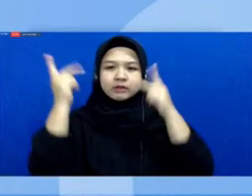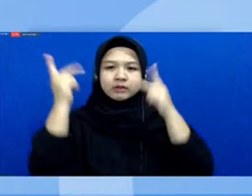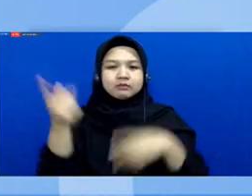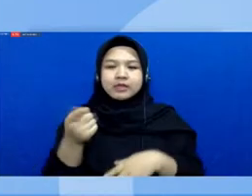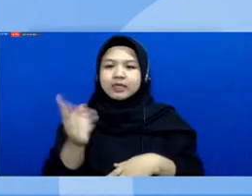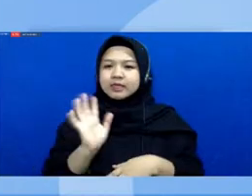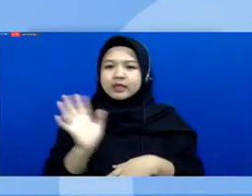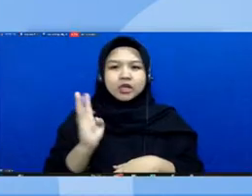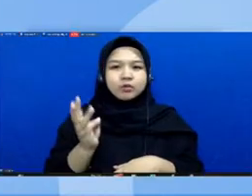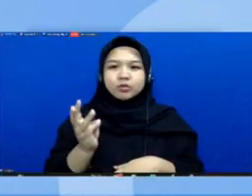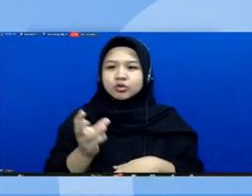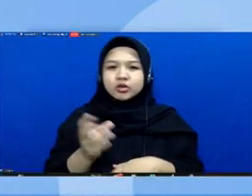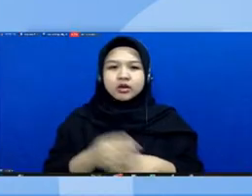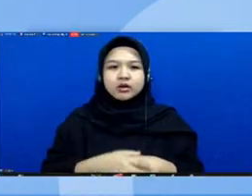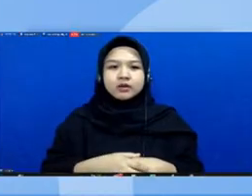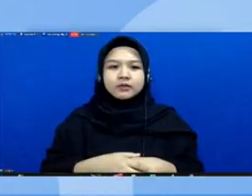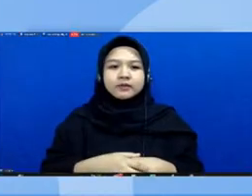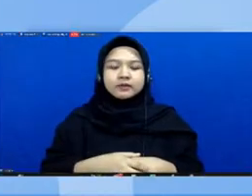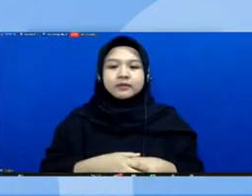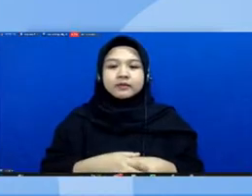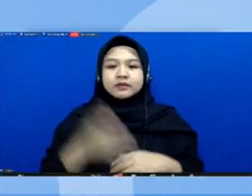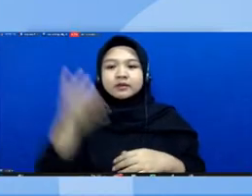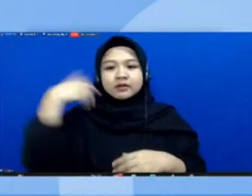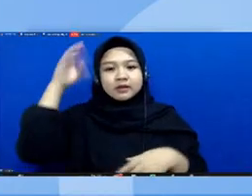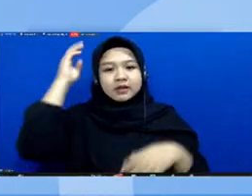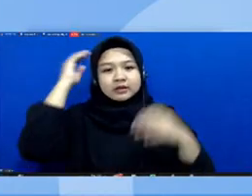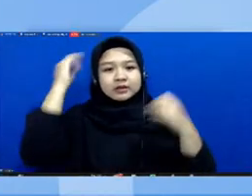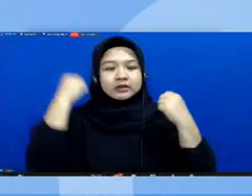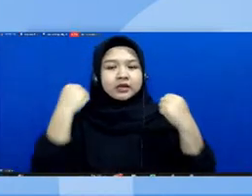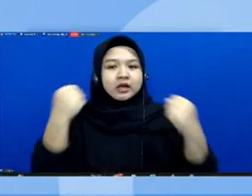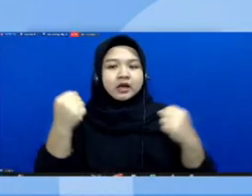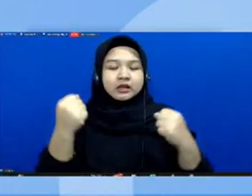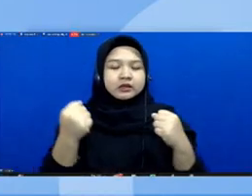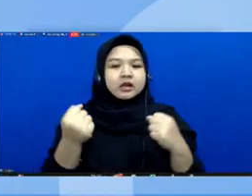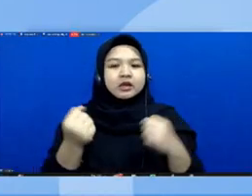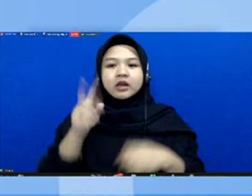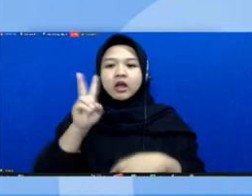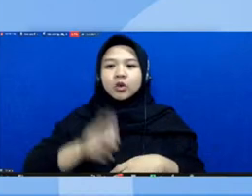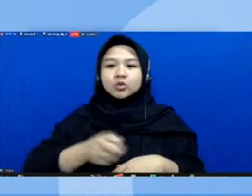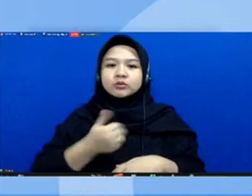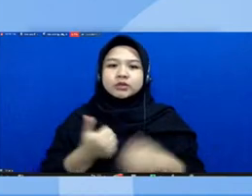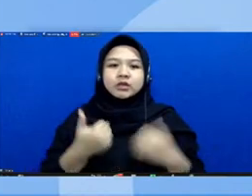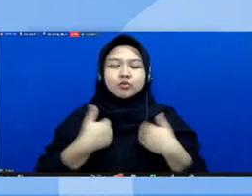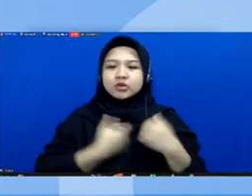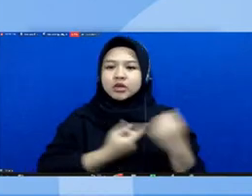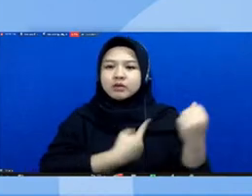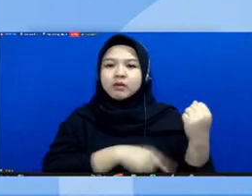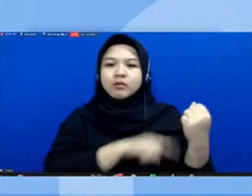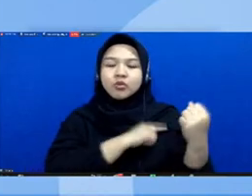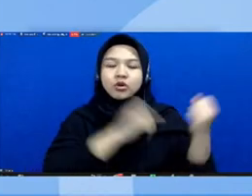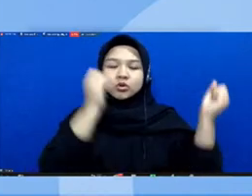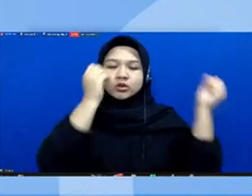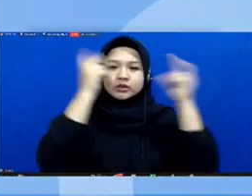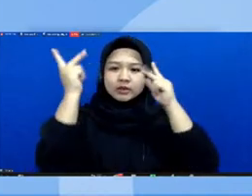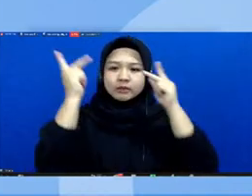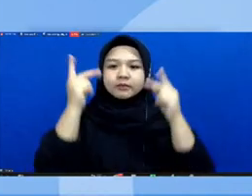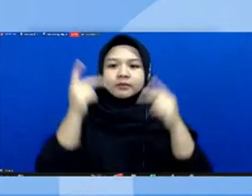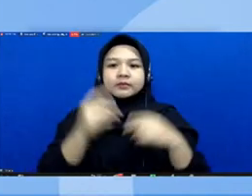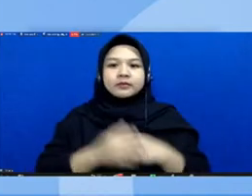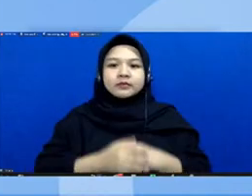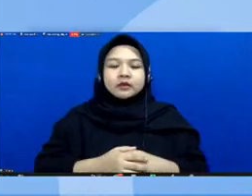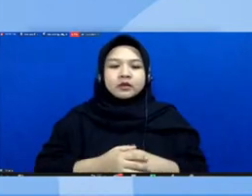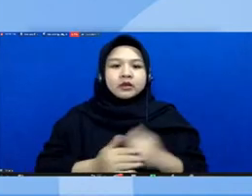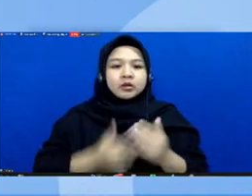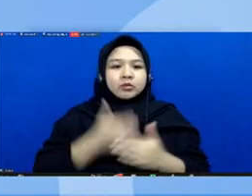ini. Kalau dinas kesehatan harus bisa punya kemampuan konseptual di satu sisi, di sisi lain